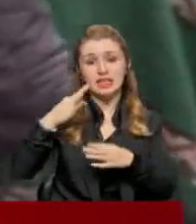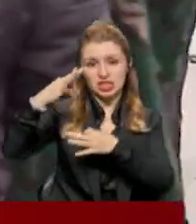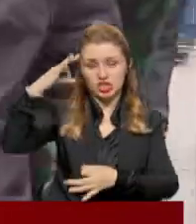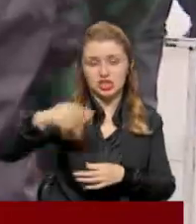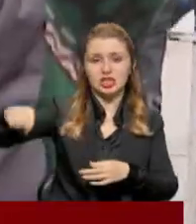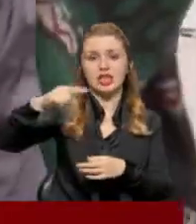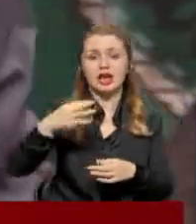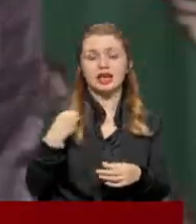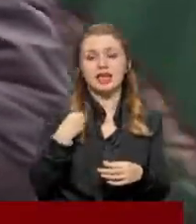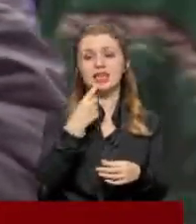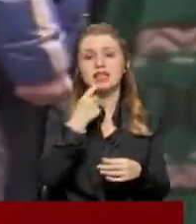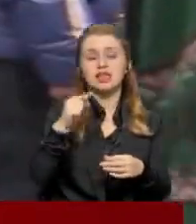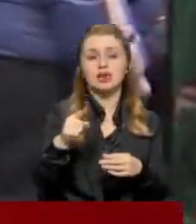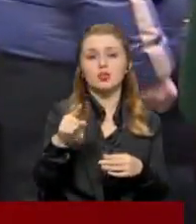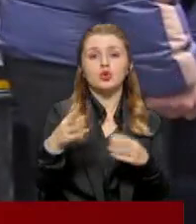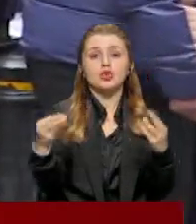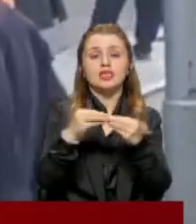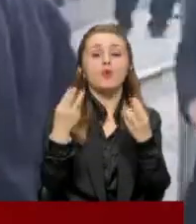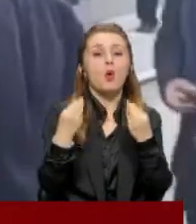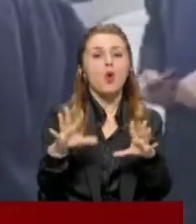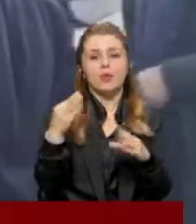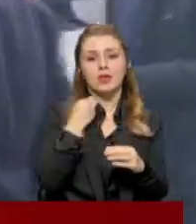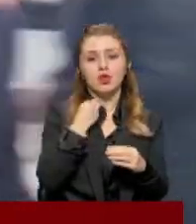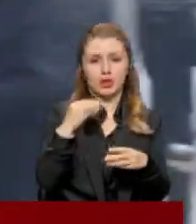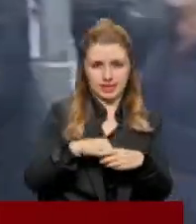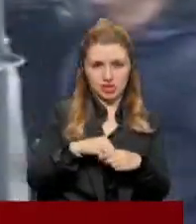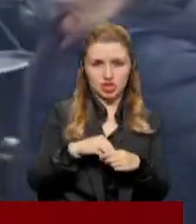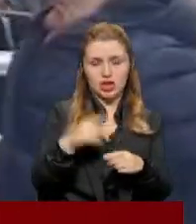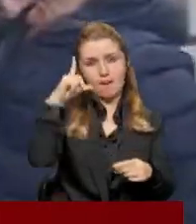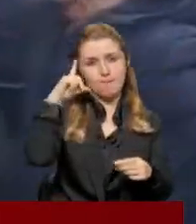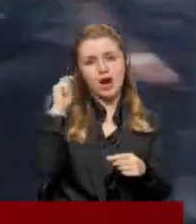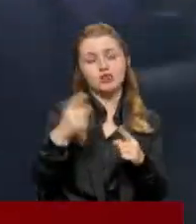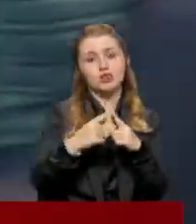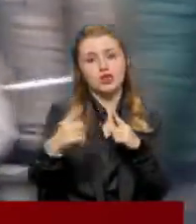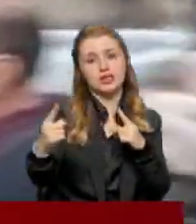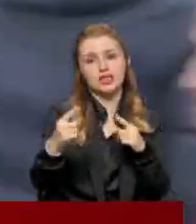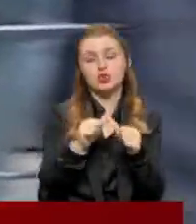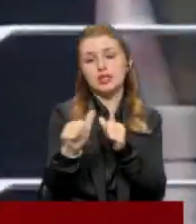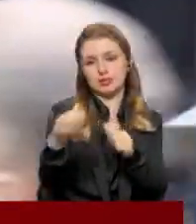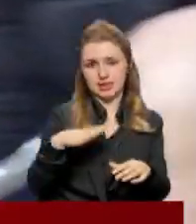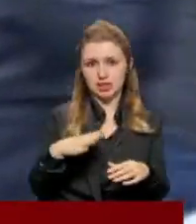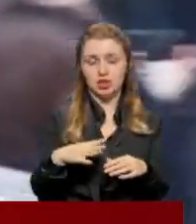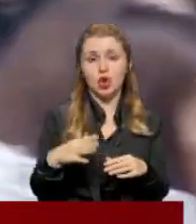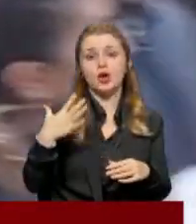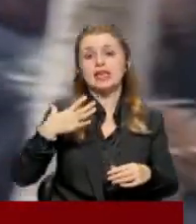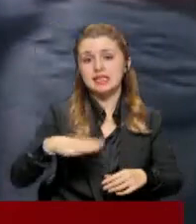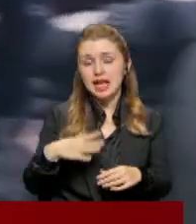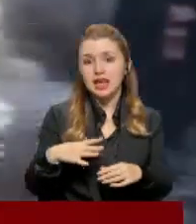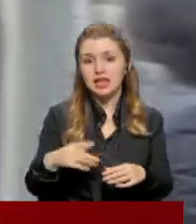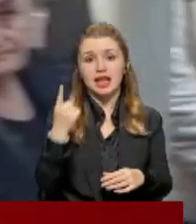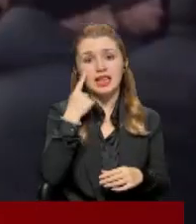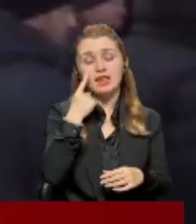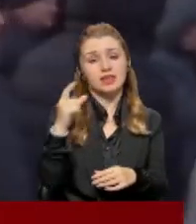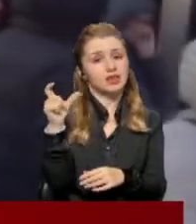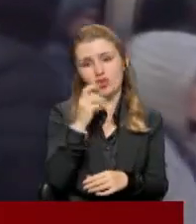yılda %54,6'lık zam yansımadan borçlanmak için başvuru süresinin uzatılmasını istiyor. Taleplere henüz